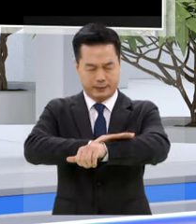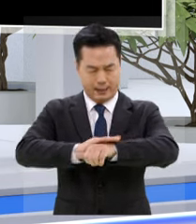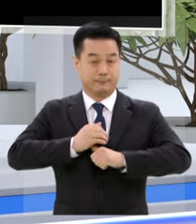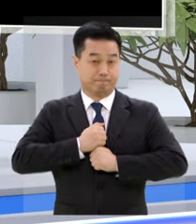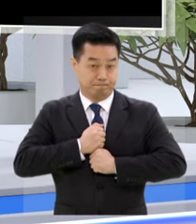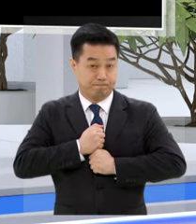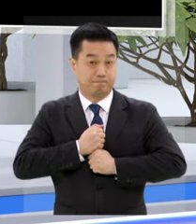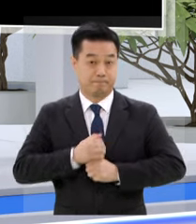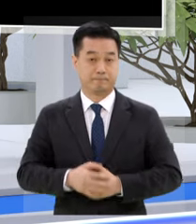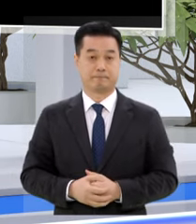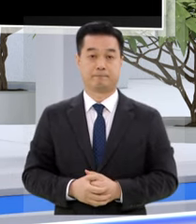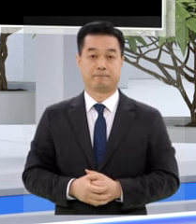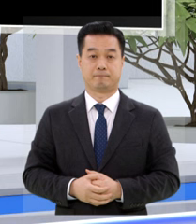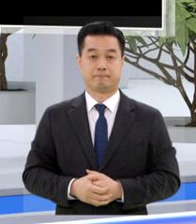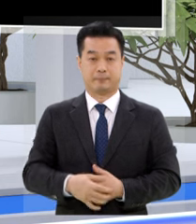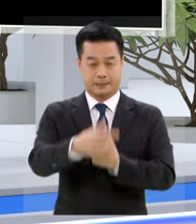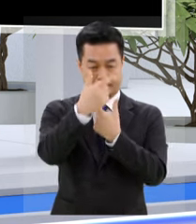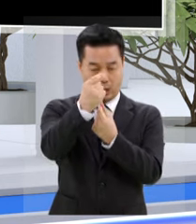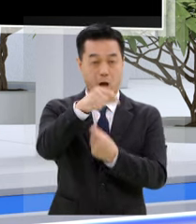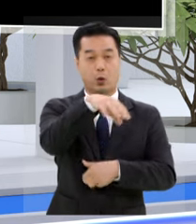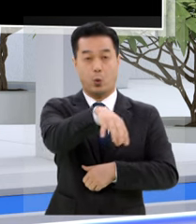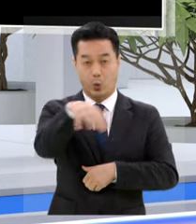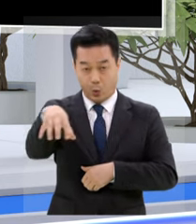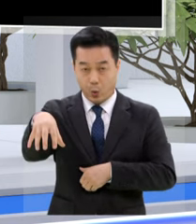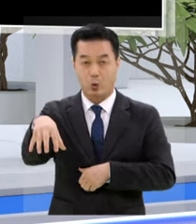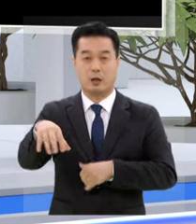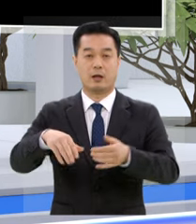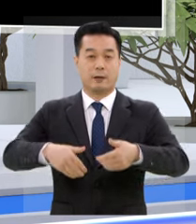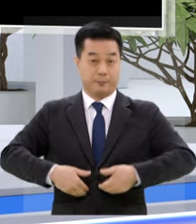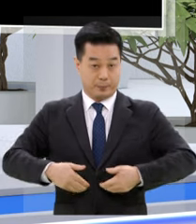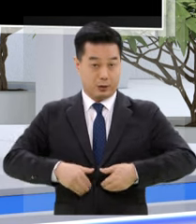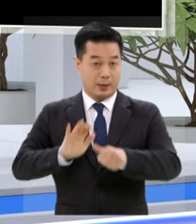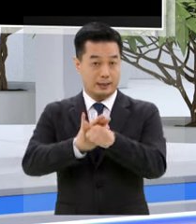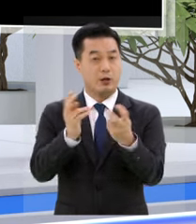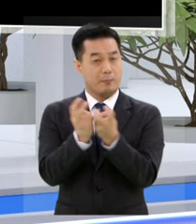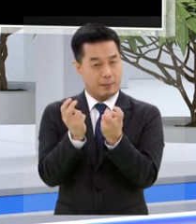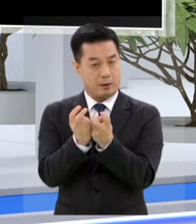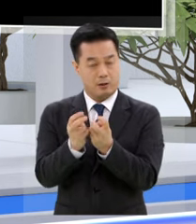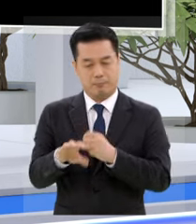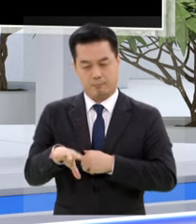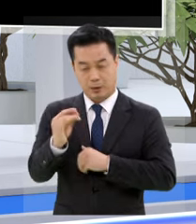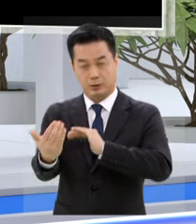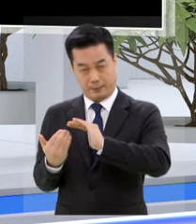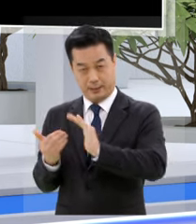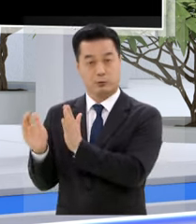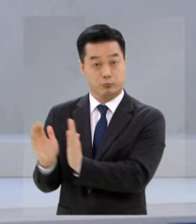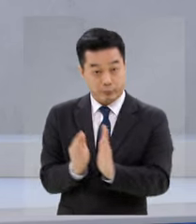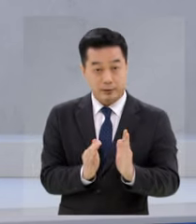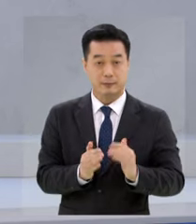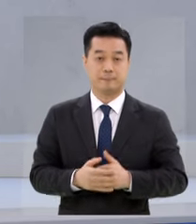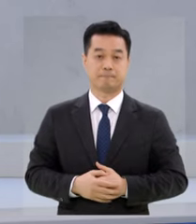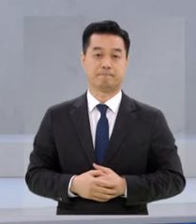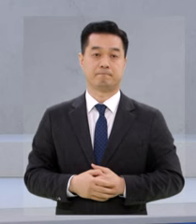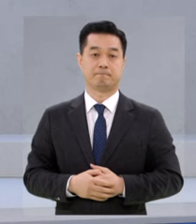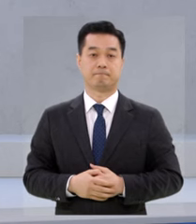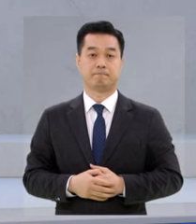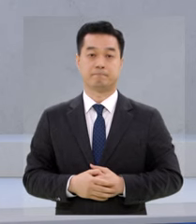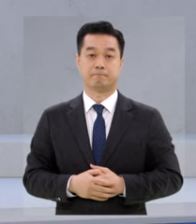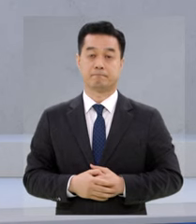지키겠습니다 적재 적소에 필요한 지원책을 먼저 마련하겠습니다